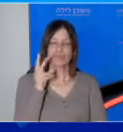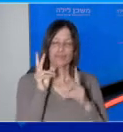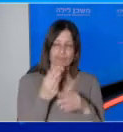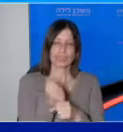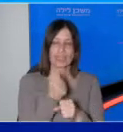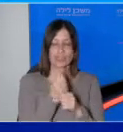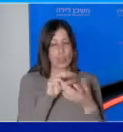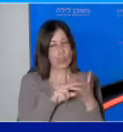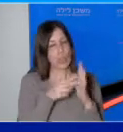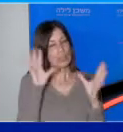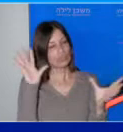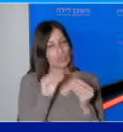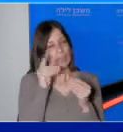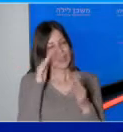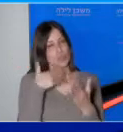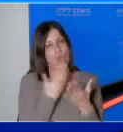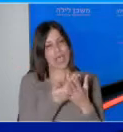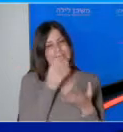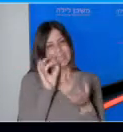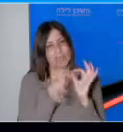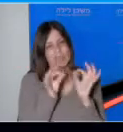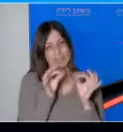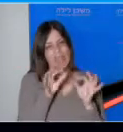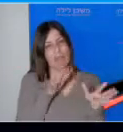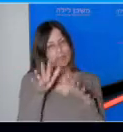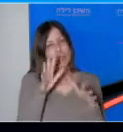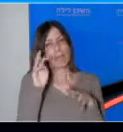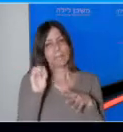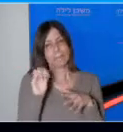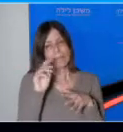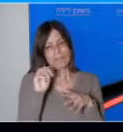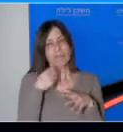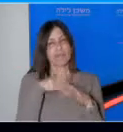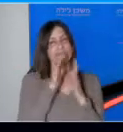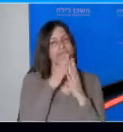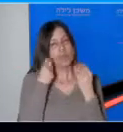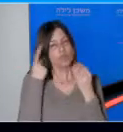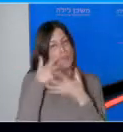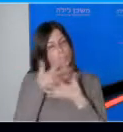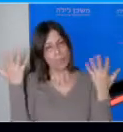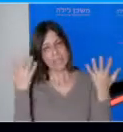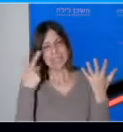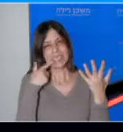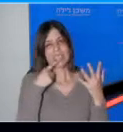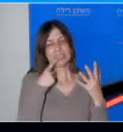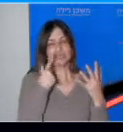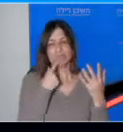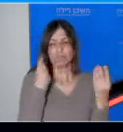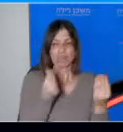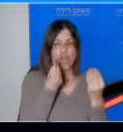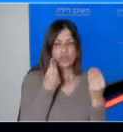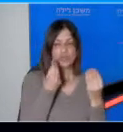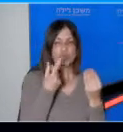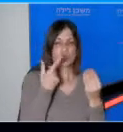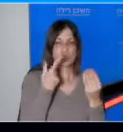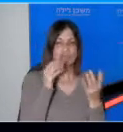תוכנית שלמה ליועץ המשפטי לממשל מנדלבליט, ואני מבקש עכשיו מכם משהו פופוליסטי. ציון ונימוק במשפט אחד על תקופת כהונתו